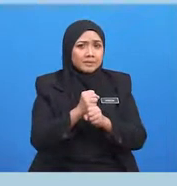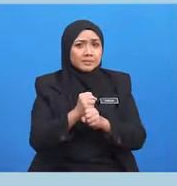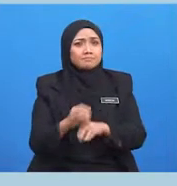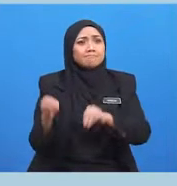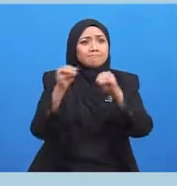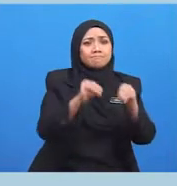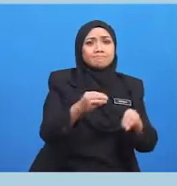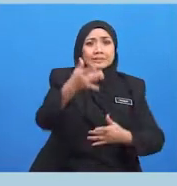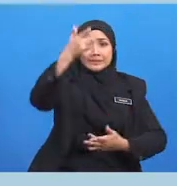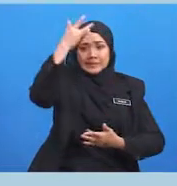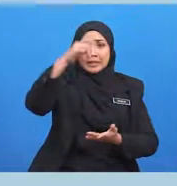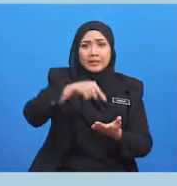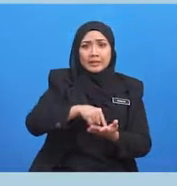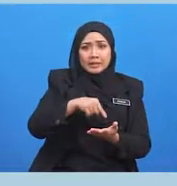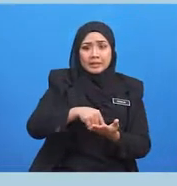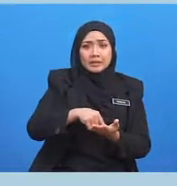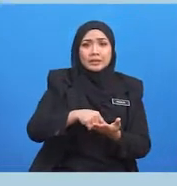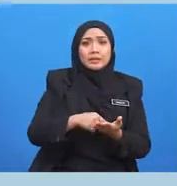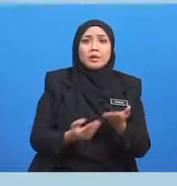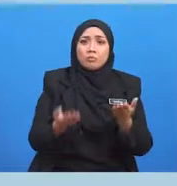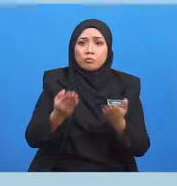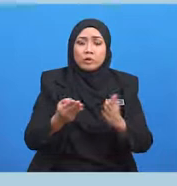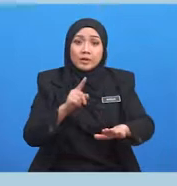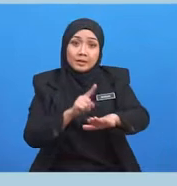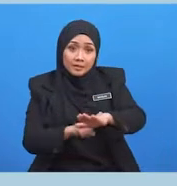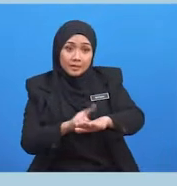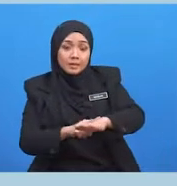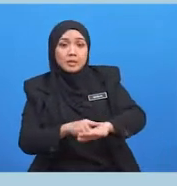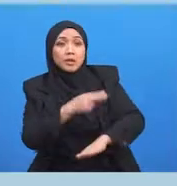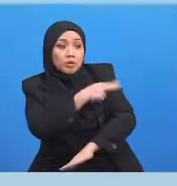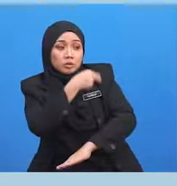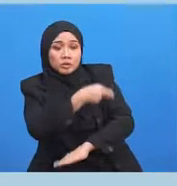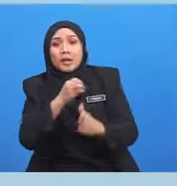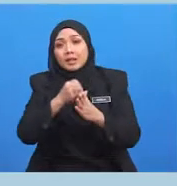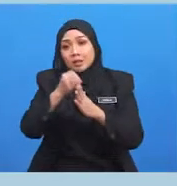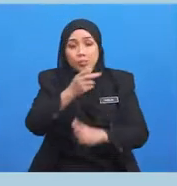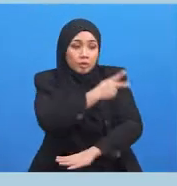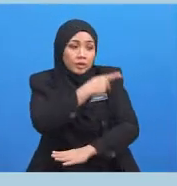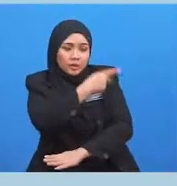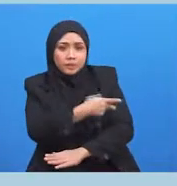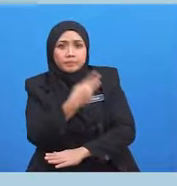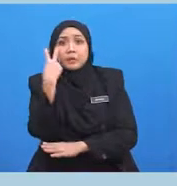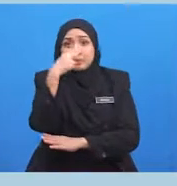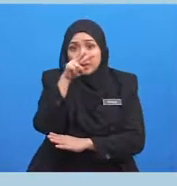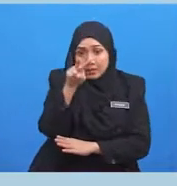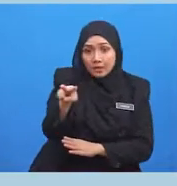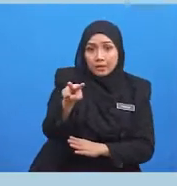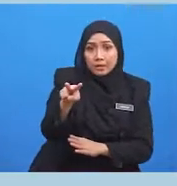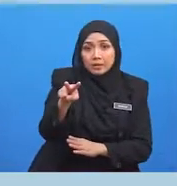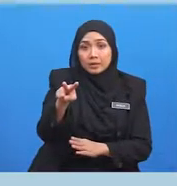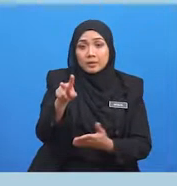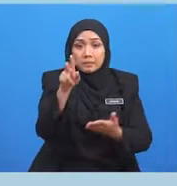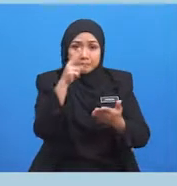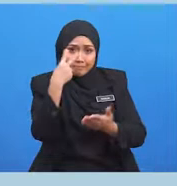semasa memberi rawatan di hospital atau klinik. Berdasarkan pemerhatian,